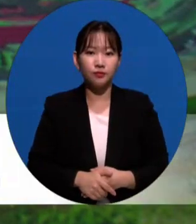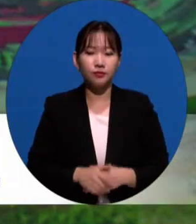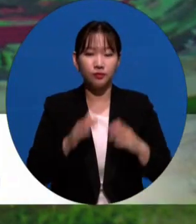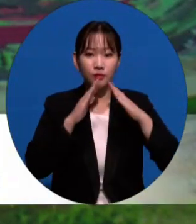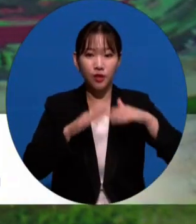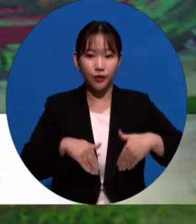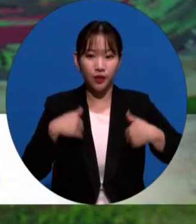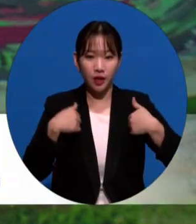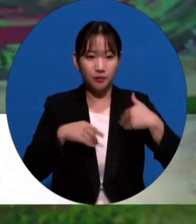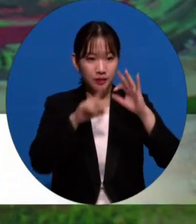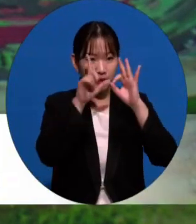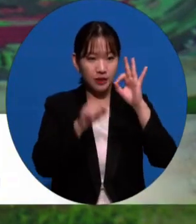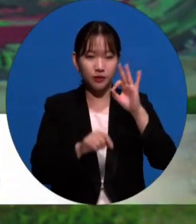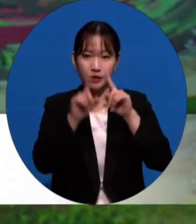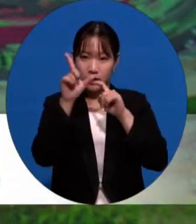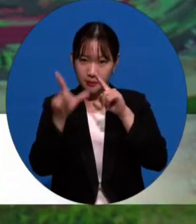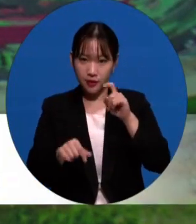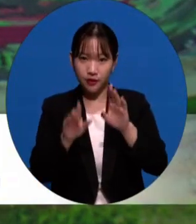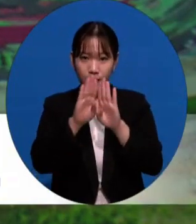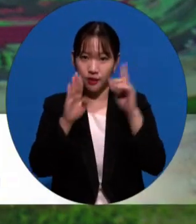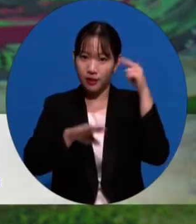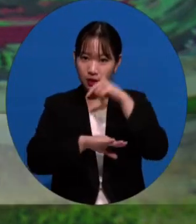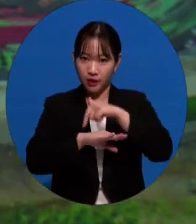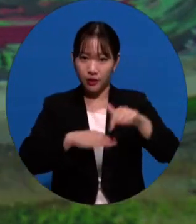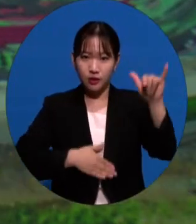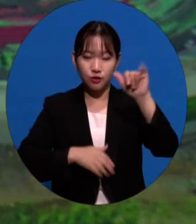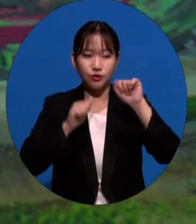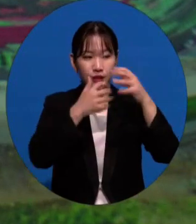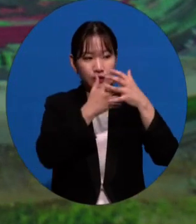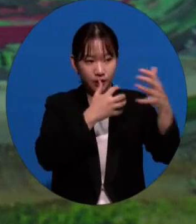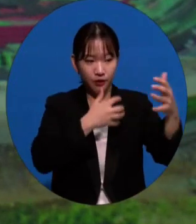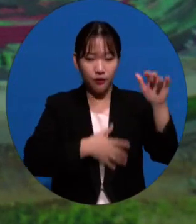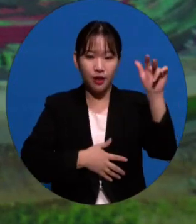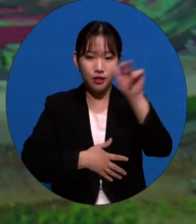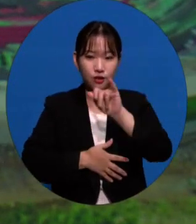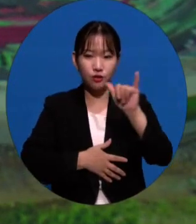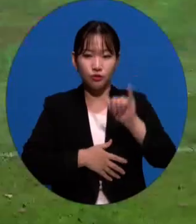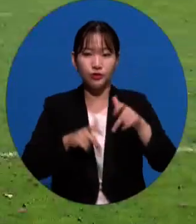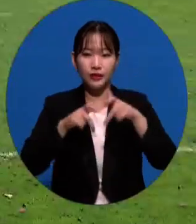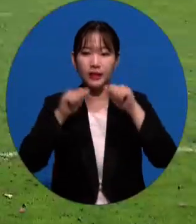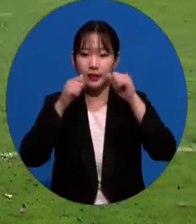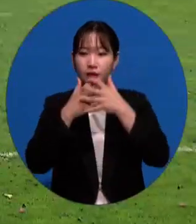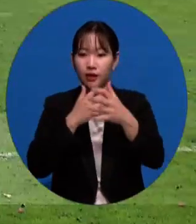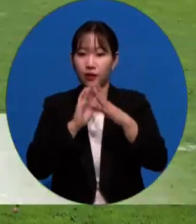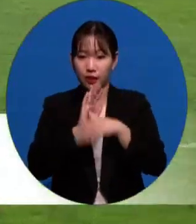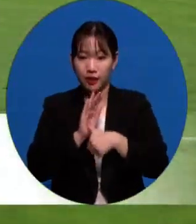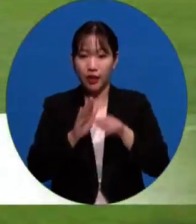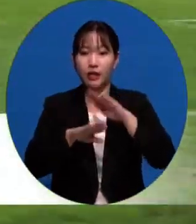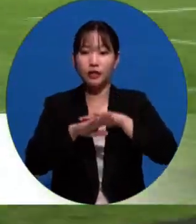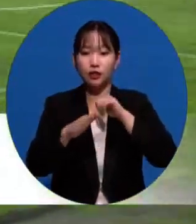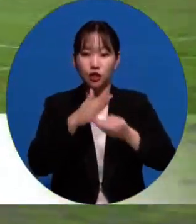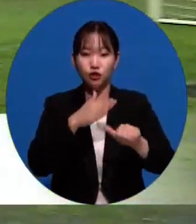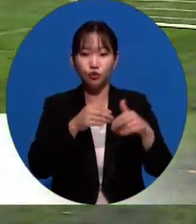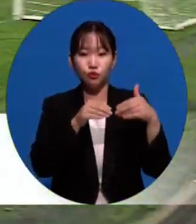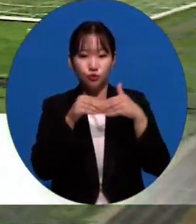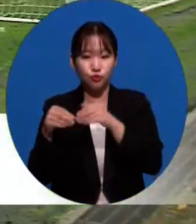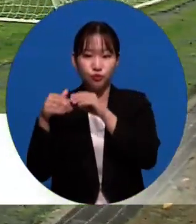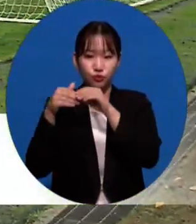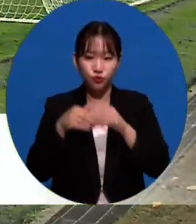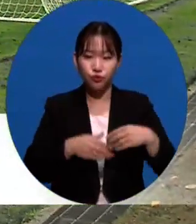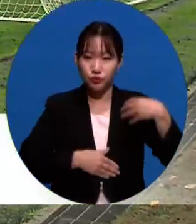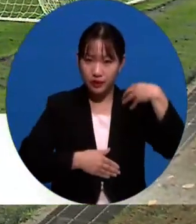전라남도는 오늘 10월과 11월에 열리는 전국체전과 전국 장애인 체전 기간에 선수단의 이동을 책임질